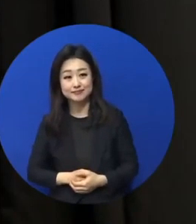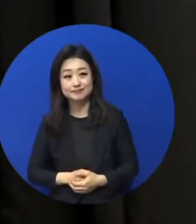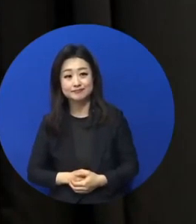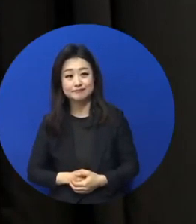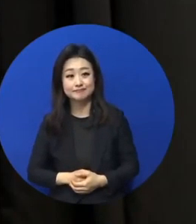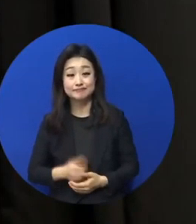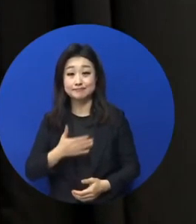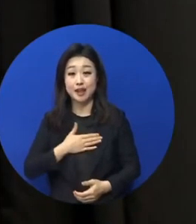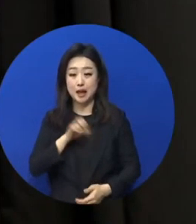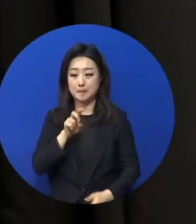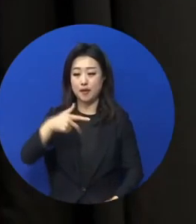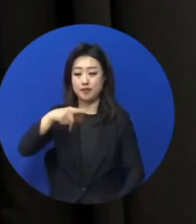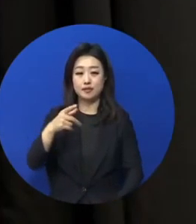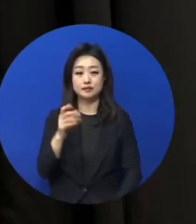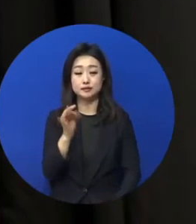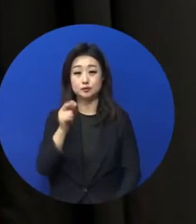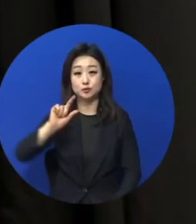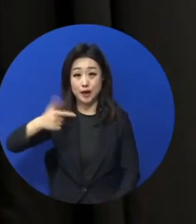변성환이 하겠습니다.